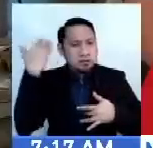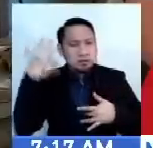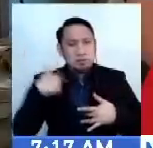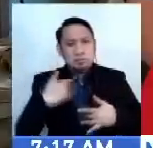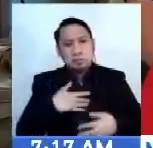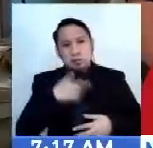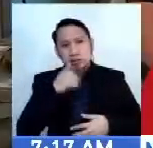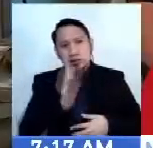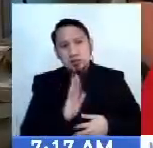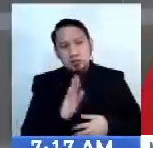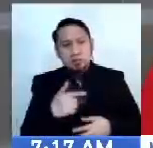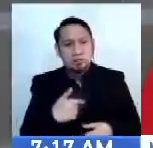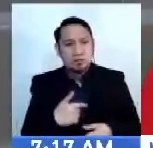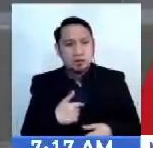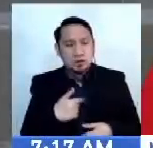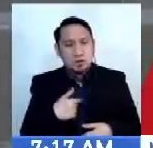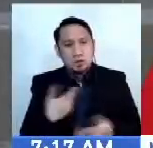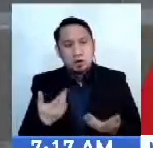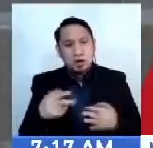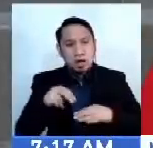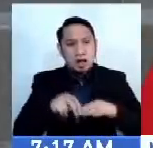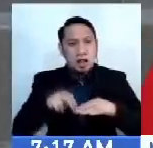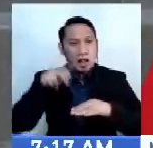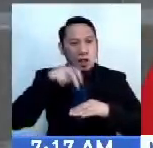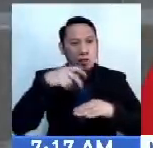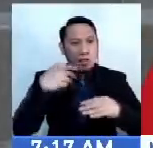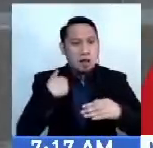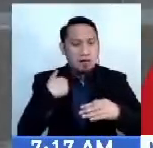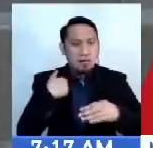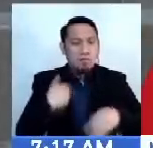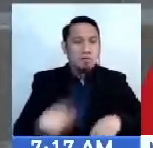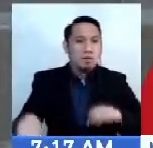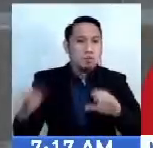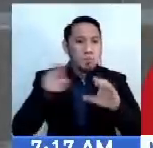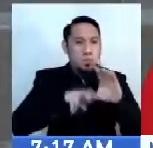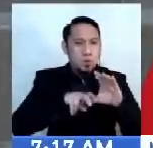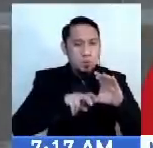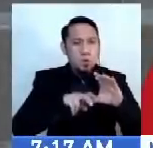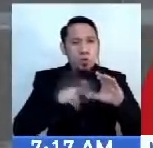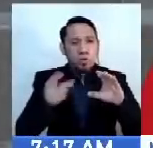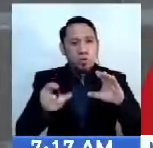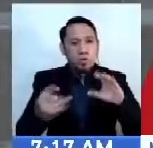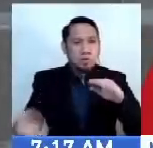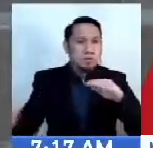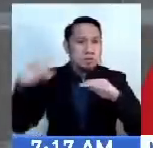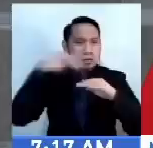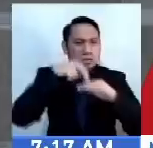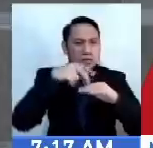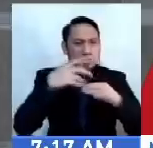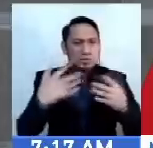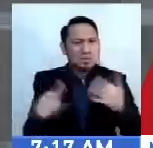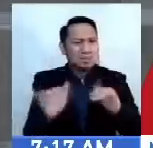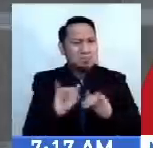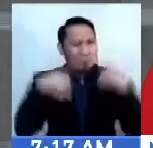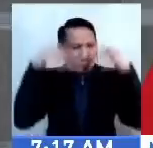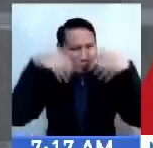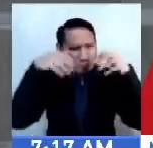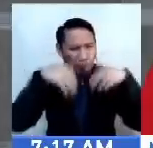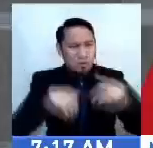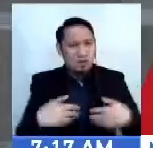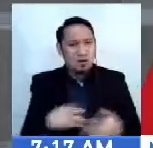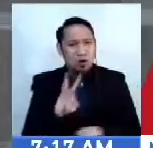kami sa papag. Naglagay kami ng mga upuan. Doon kami parang nabasa din kami.